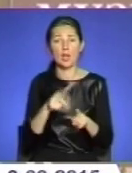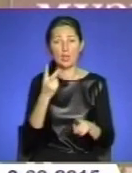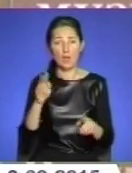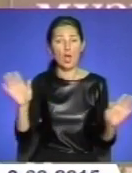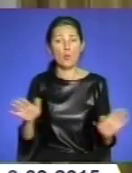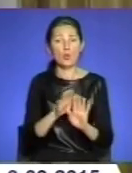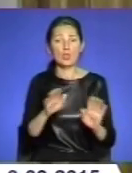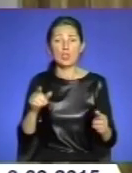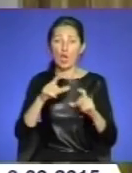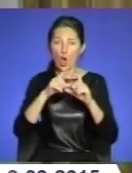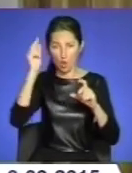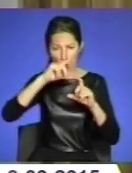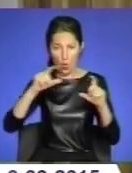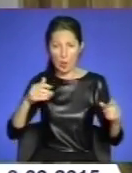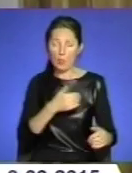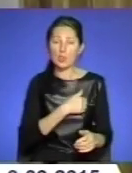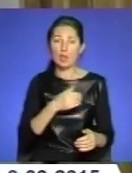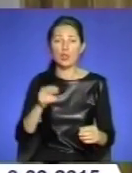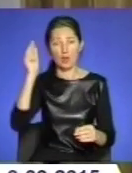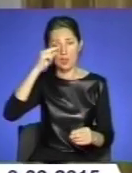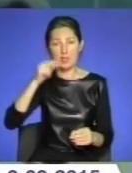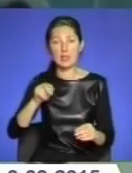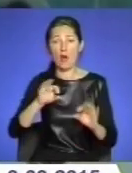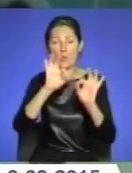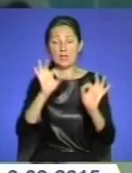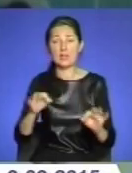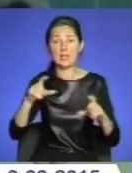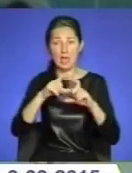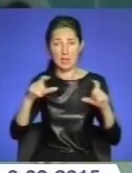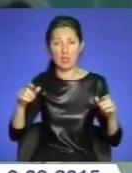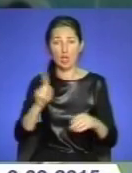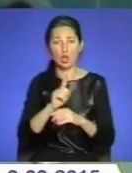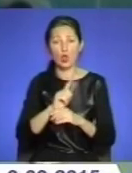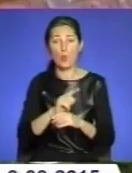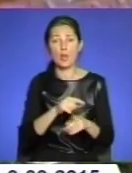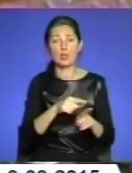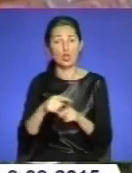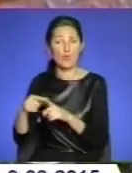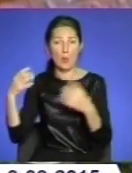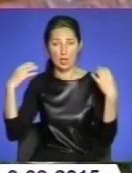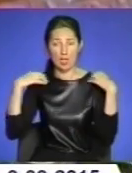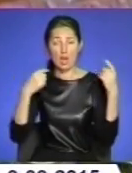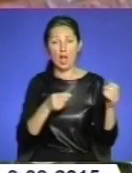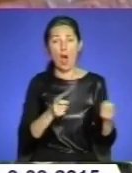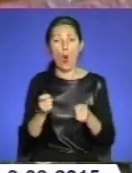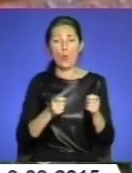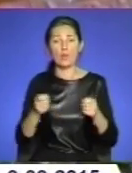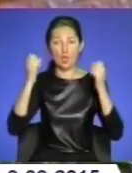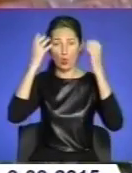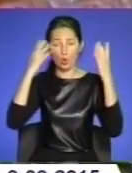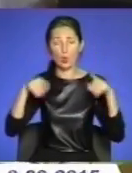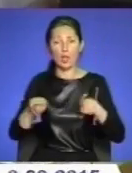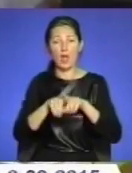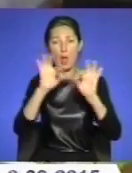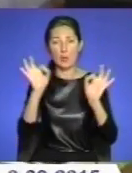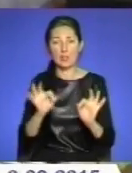музичні школи. Бажаючих вчитися в мистецьких закладах Тернополя, за словами начальника управління культури та мистецтв міської ради